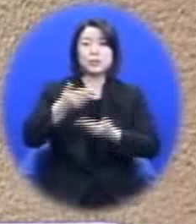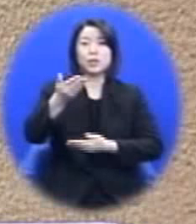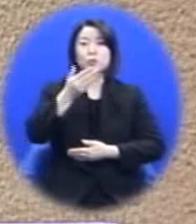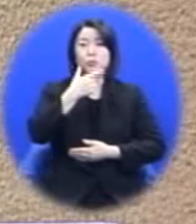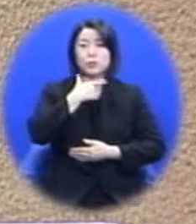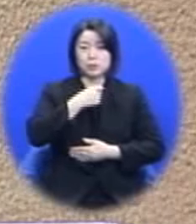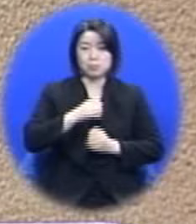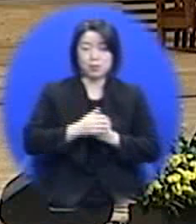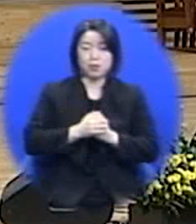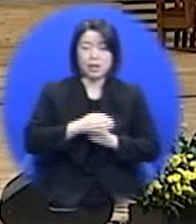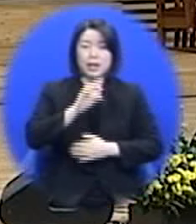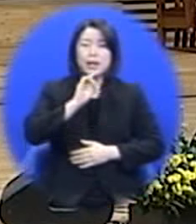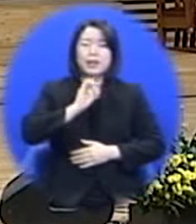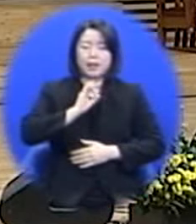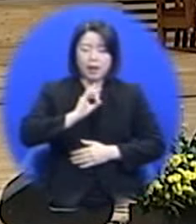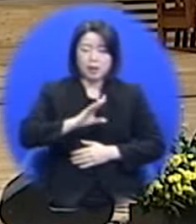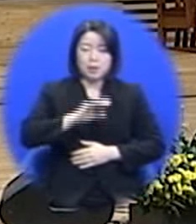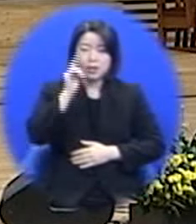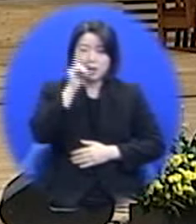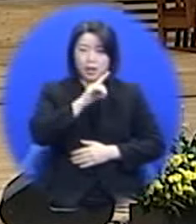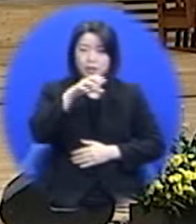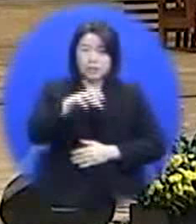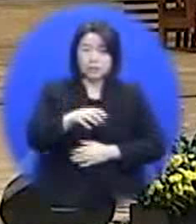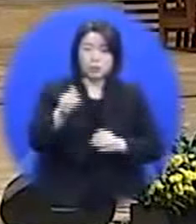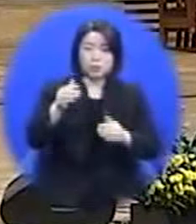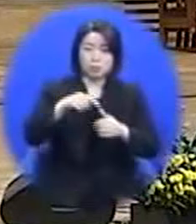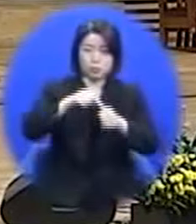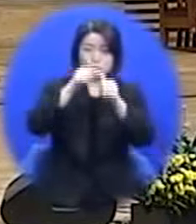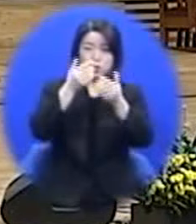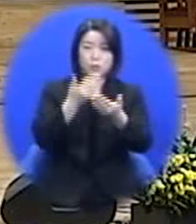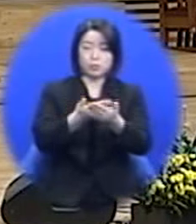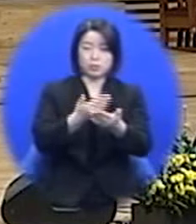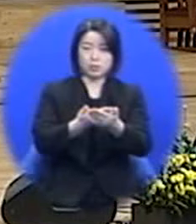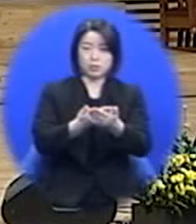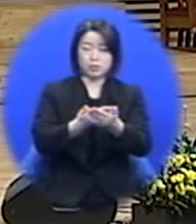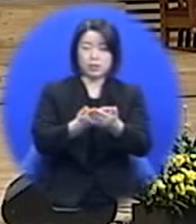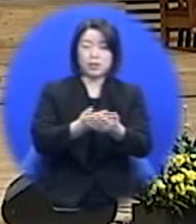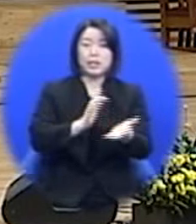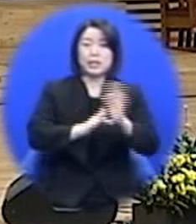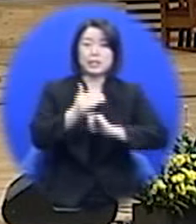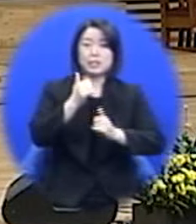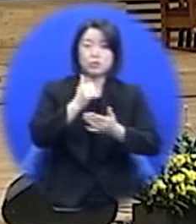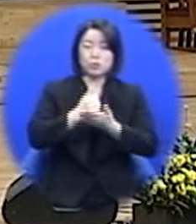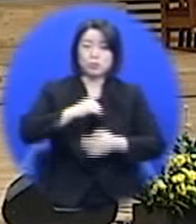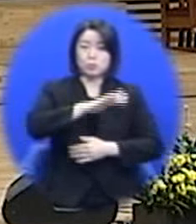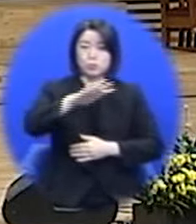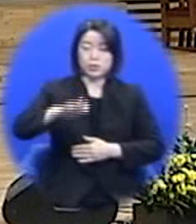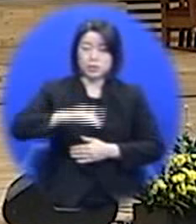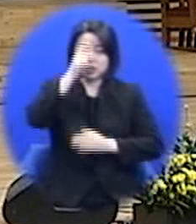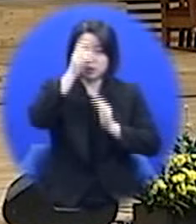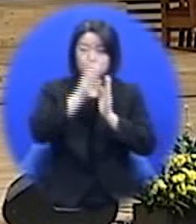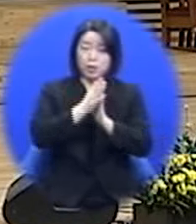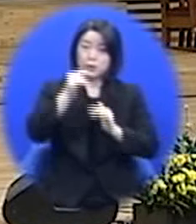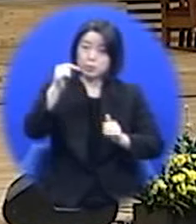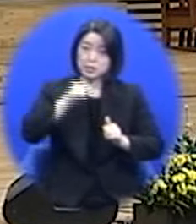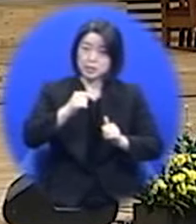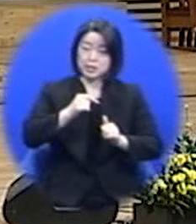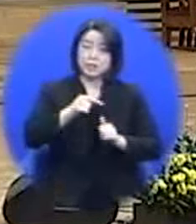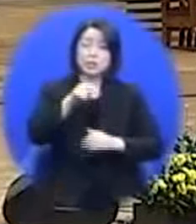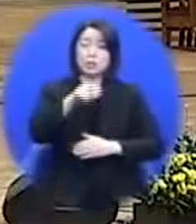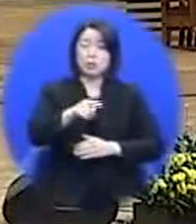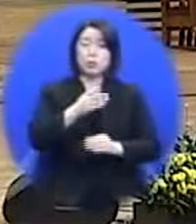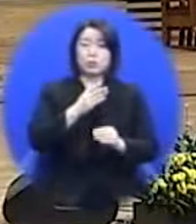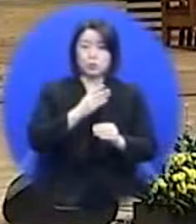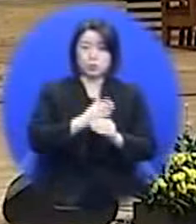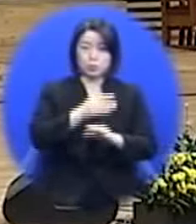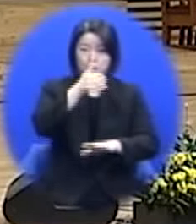악에서 구하시옵소서. 예수님께서 우리에게 기도하라고 말씀하신 중에 맨 마지막에 우리에게